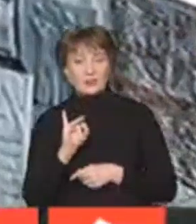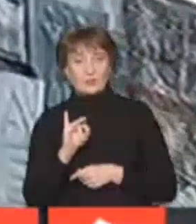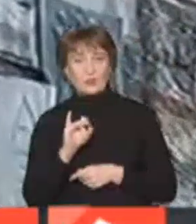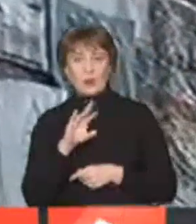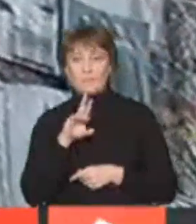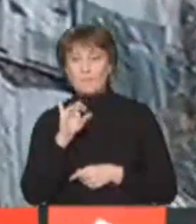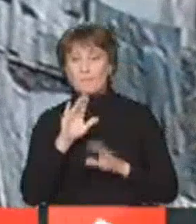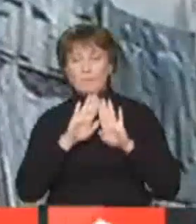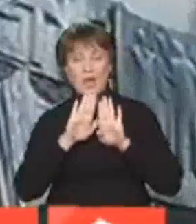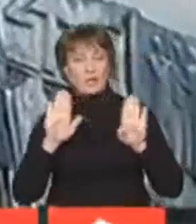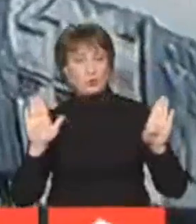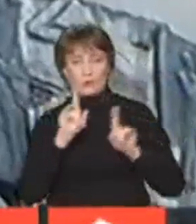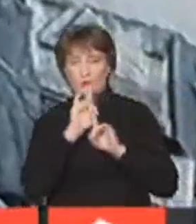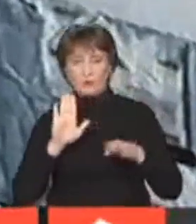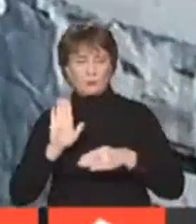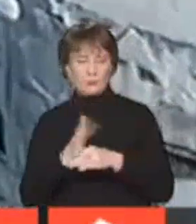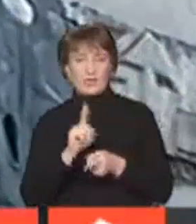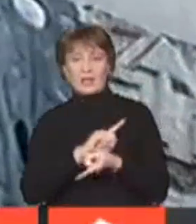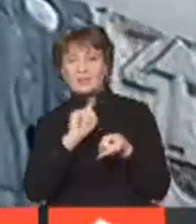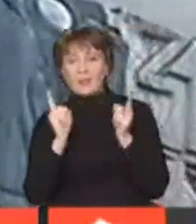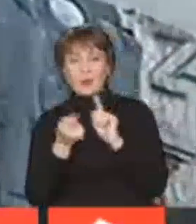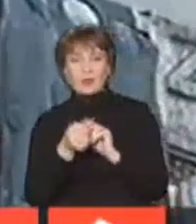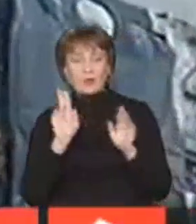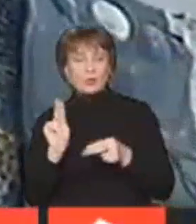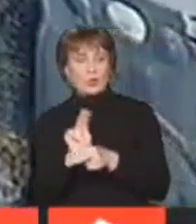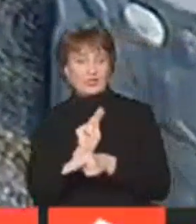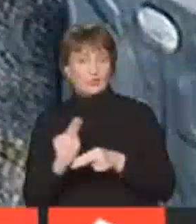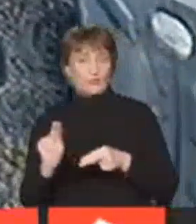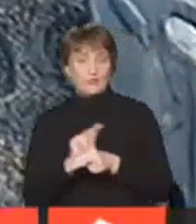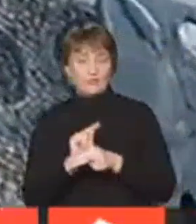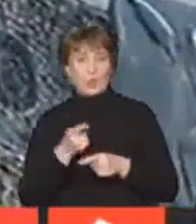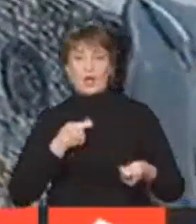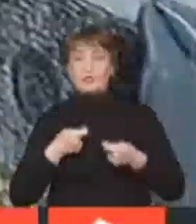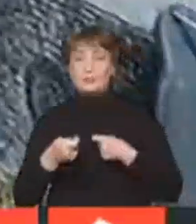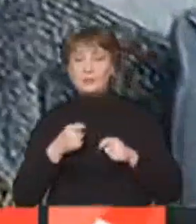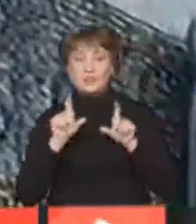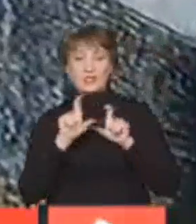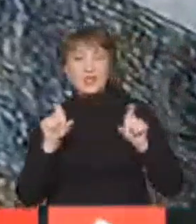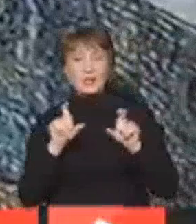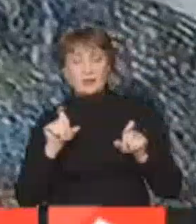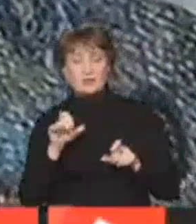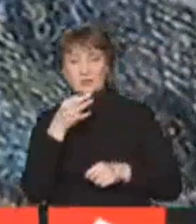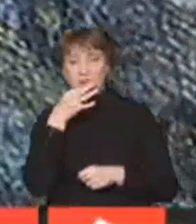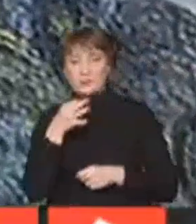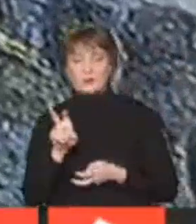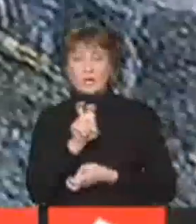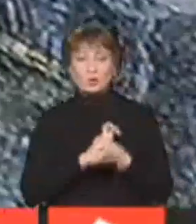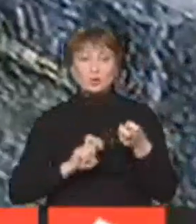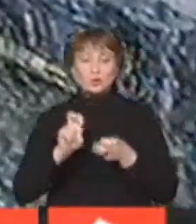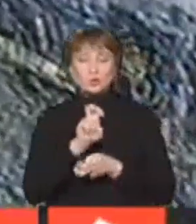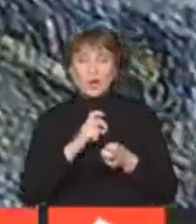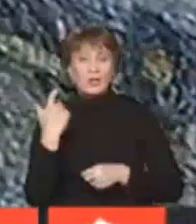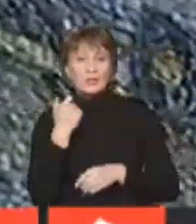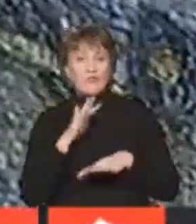не будуть зносити, а навпаки, будуть реставрувати. При цьому адміністрація закладу зазначила, що шукають